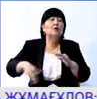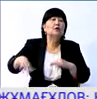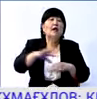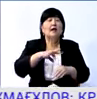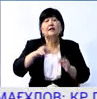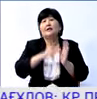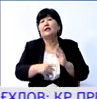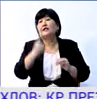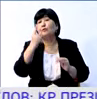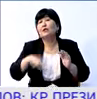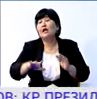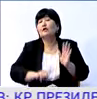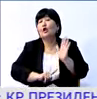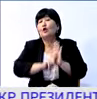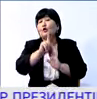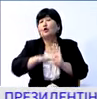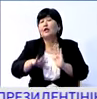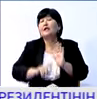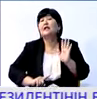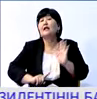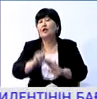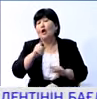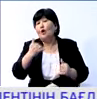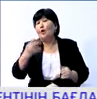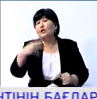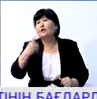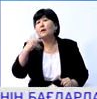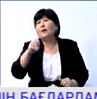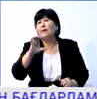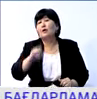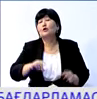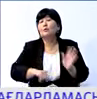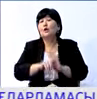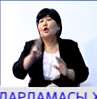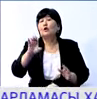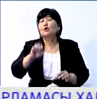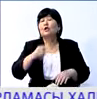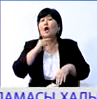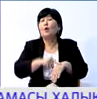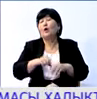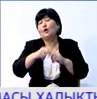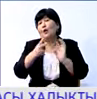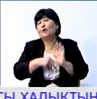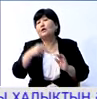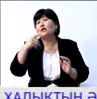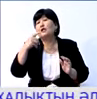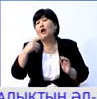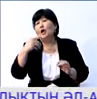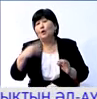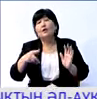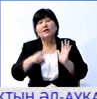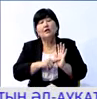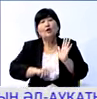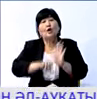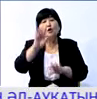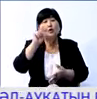айлағының 81 алаңының ұшыру кешеніне шығарылады. Ол 21 маусым күні Нұрсұлтан уақытымен 18:17-де ұшырылуы тиіс.